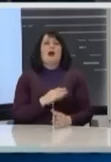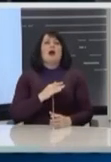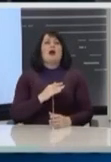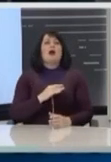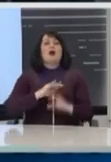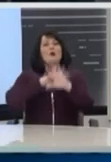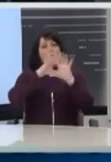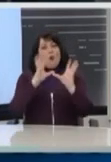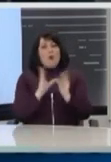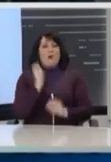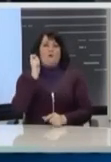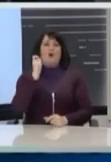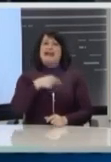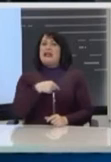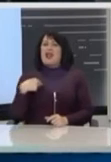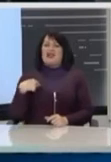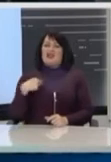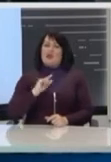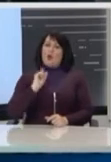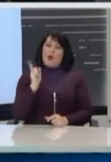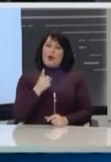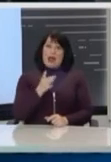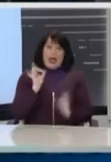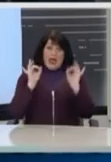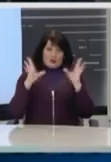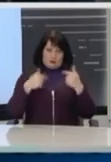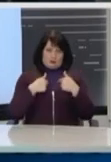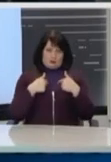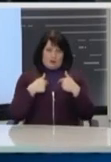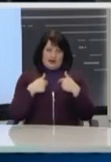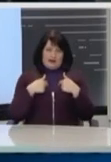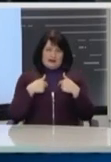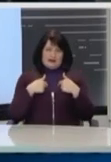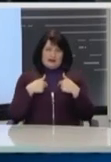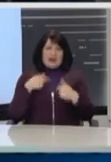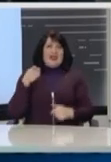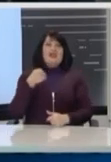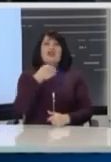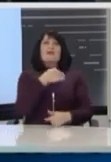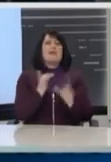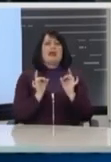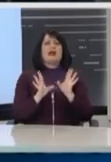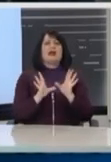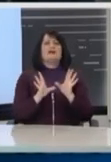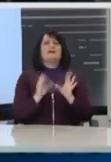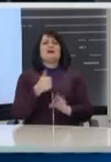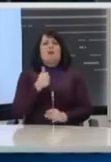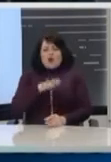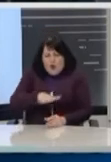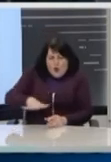Άπαντες οι πολιτικοί αρχηγοί, πλήνε μου, δεν πλησίασαν στη Μάντρα παρά μόνο στα